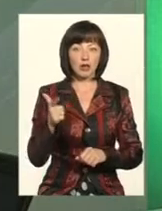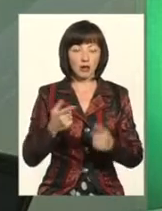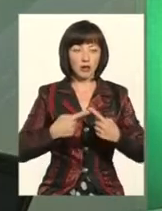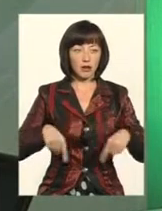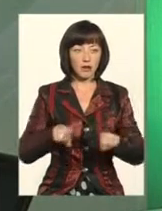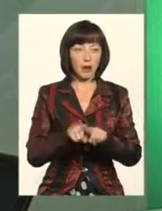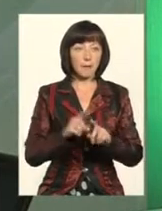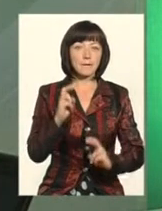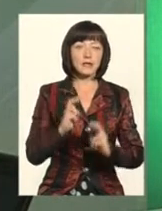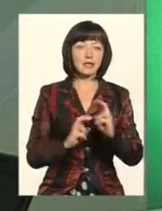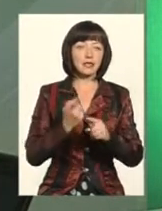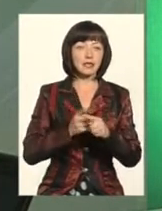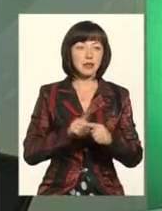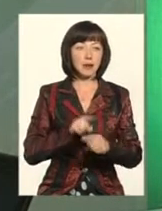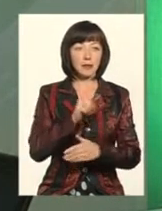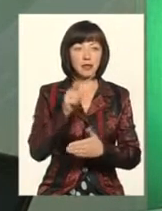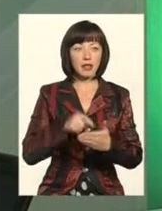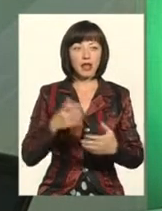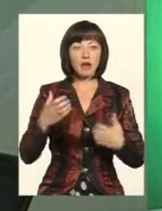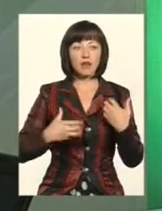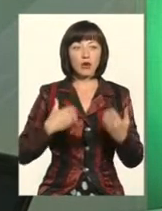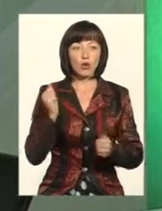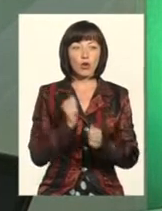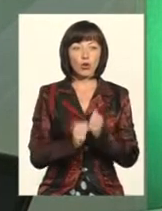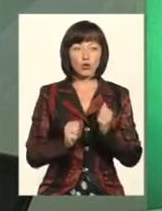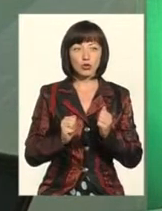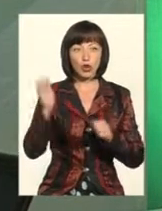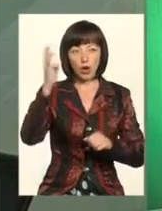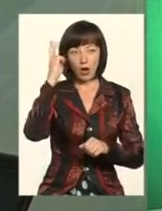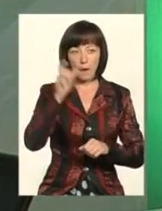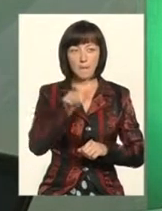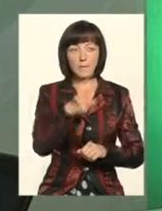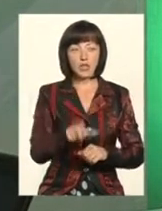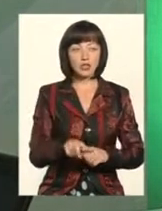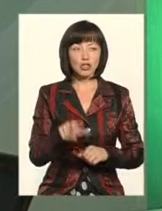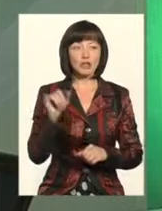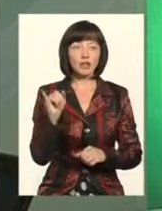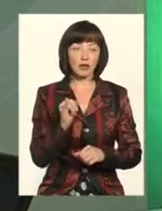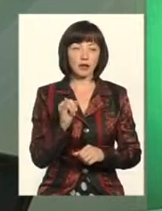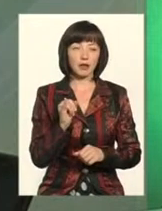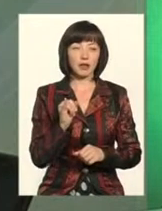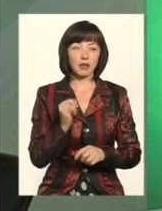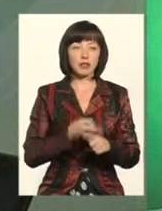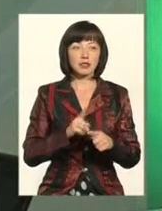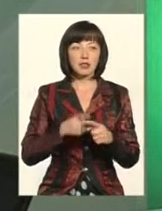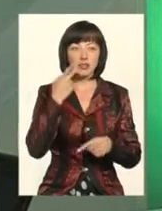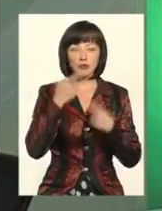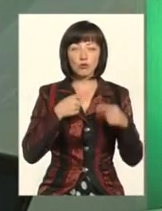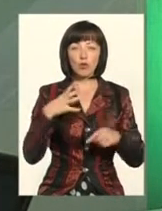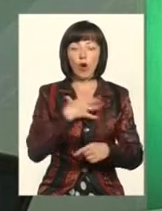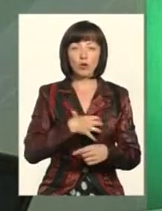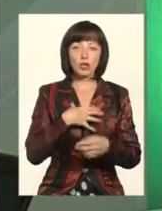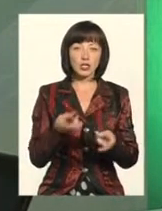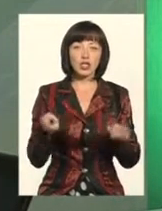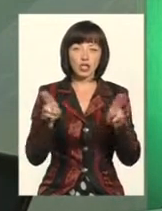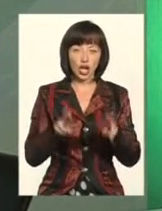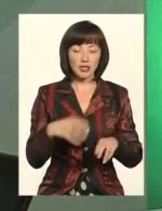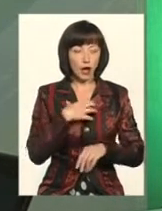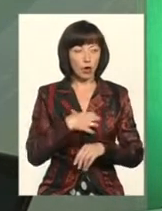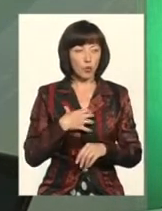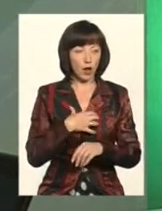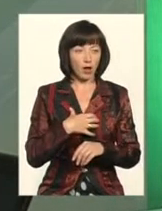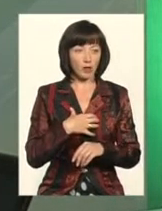житлово-комунальних підприємств – це питання хвилює кожного хмельничанина, кожного. І воно завжди було актуальним і залишається актуальним. Тому